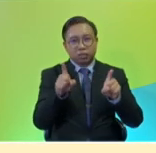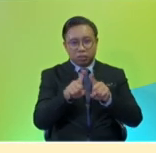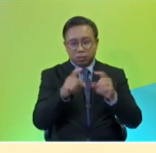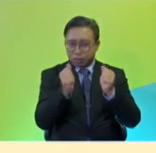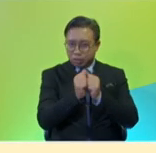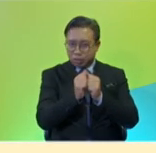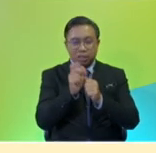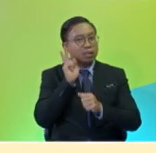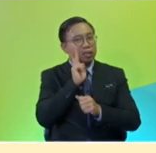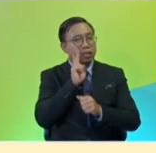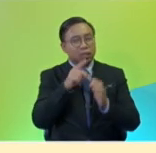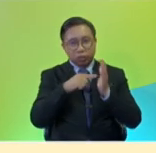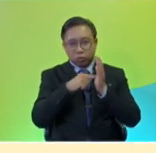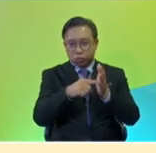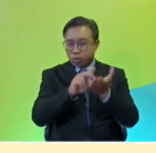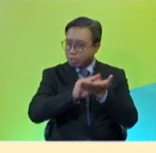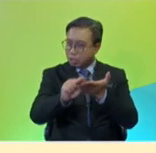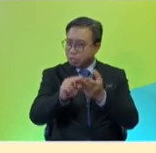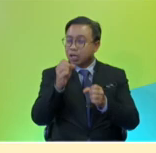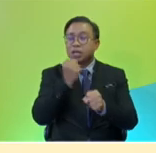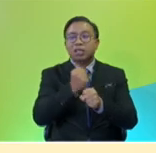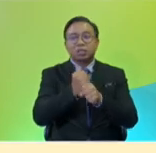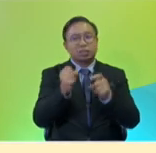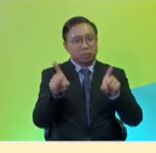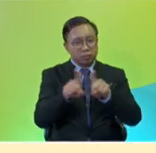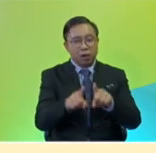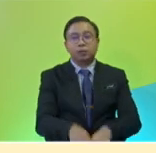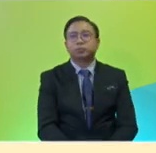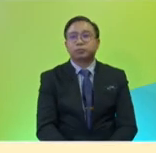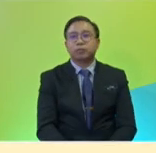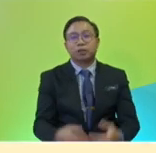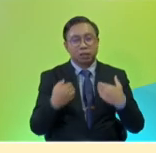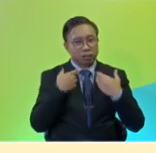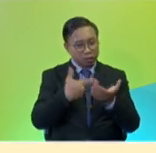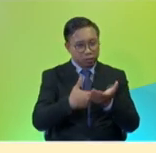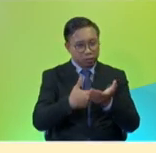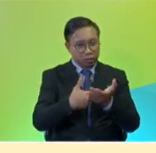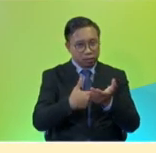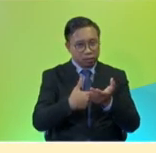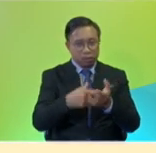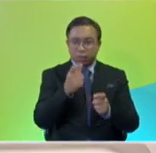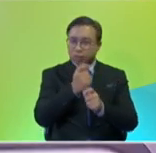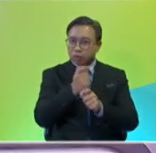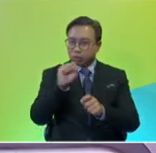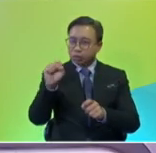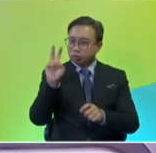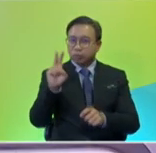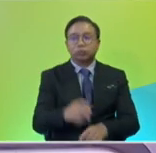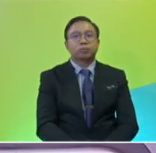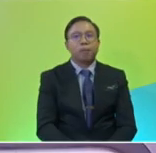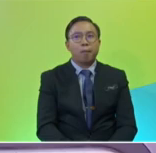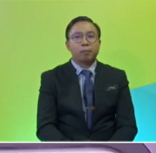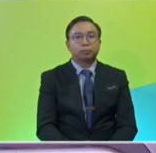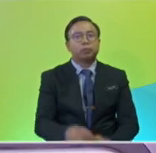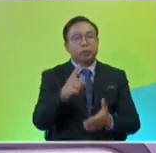ini menunjukkan nilai kerjasama. Ya, betul. Okay. Ada lagi cara seterusnya. Okey, question.